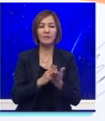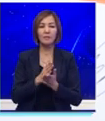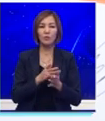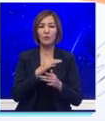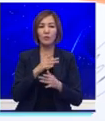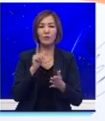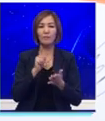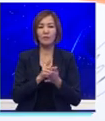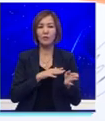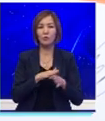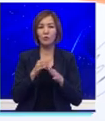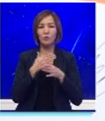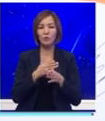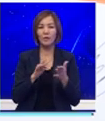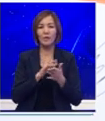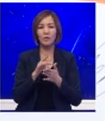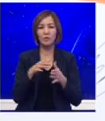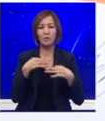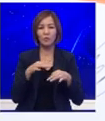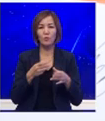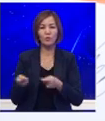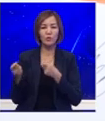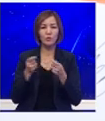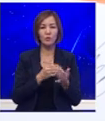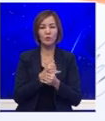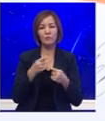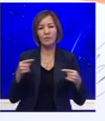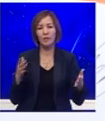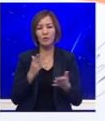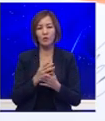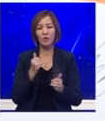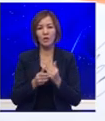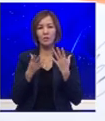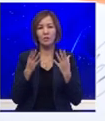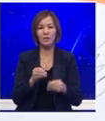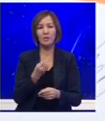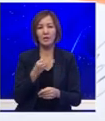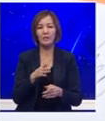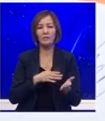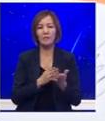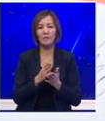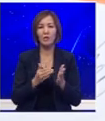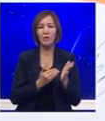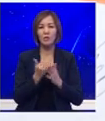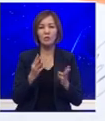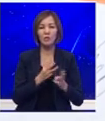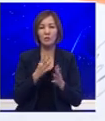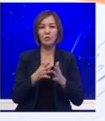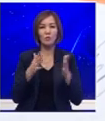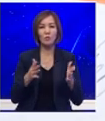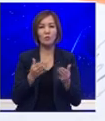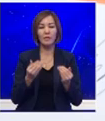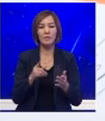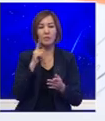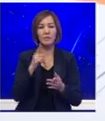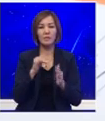шешуге көмектеседі. Қала ішінде көлік жеткізу қызметі деген секілді. Күн сайын мұндай IT мамандарға деген сұраныс артып келеді. Сондықтан қазіргі